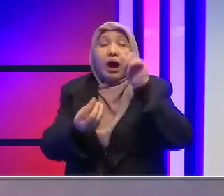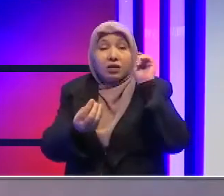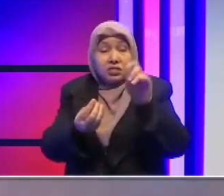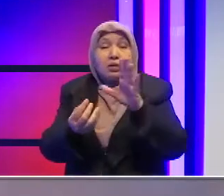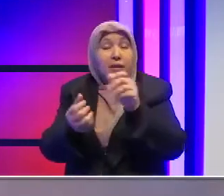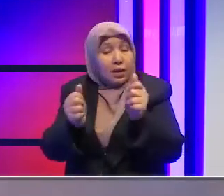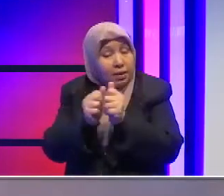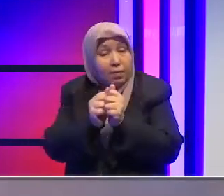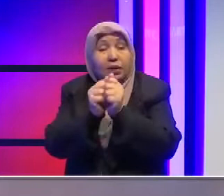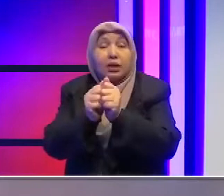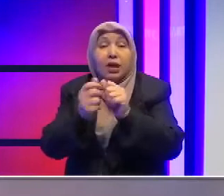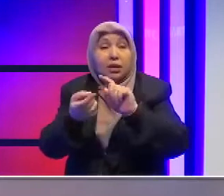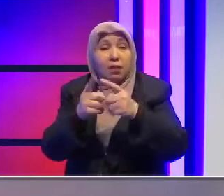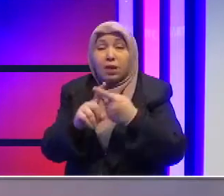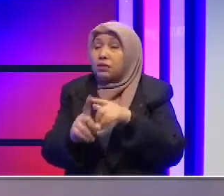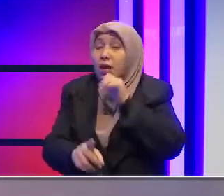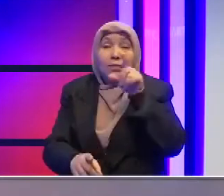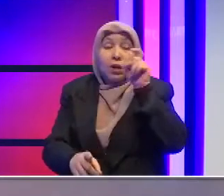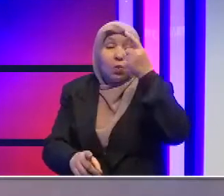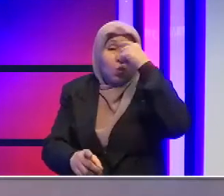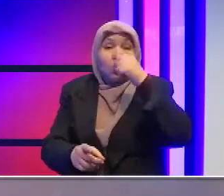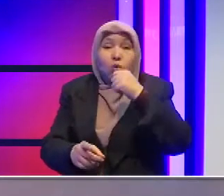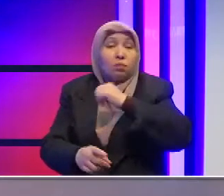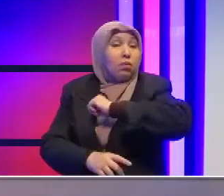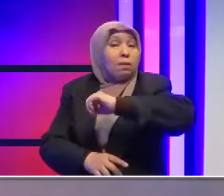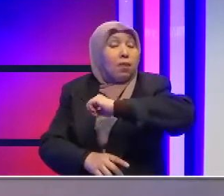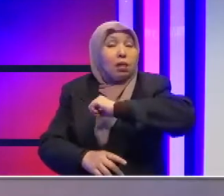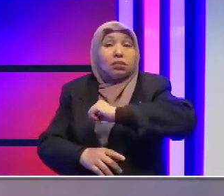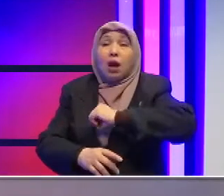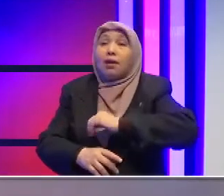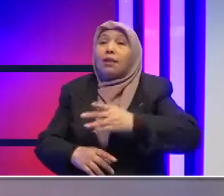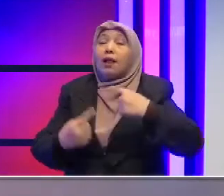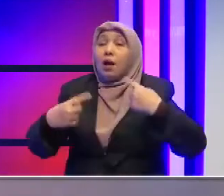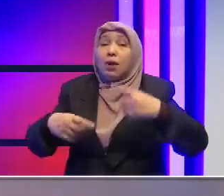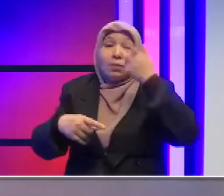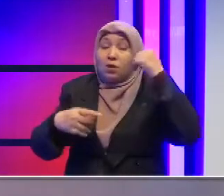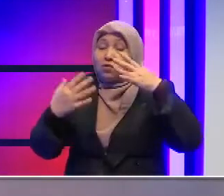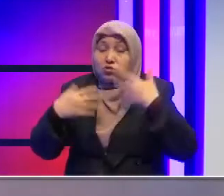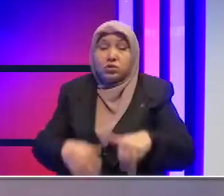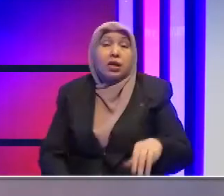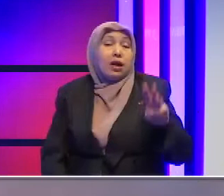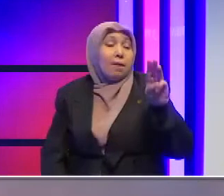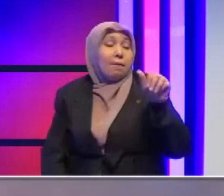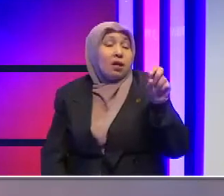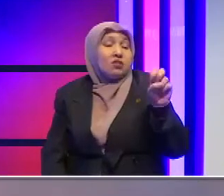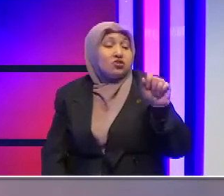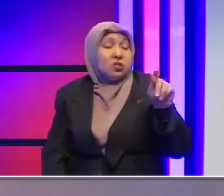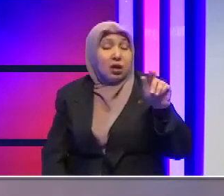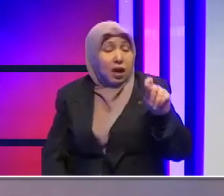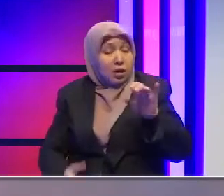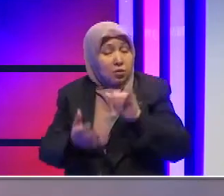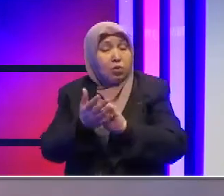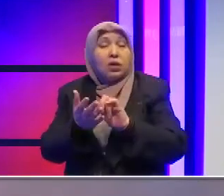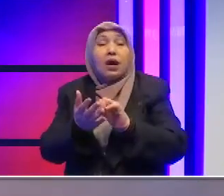para sahabatnya, Nabi tak perlu untuk dibantah. Sebab Nabi telah pun adanya mansakan yang disebutkan tafsirnya oleh